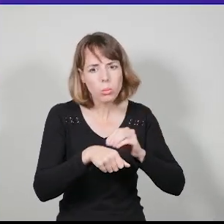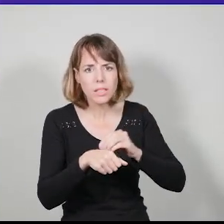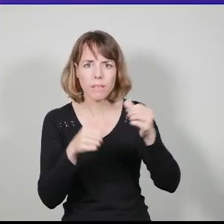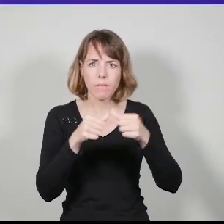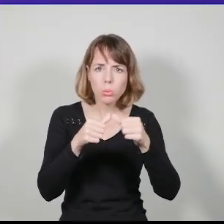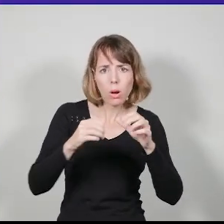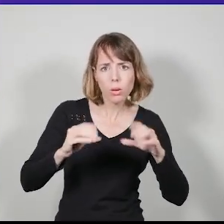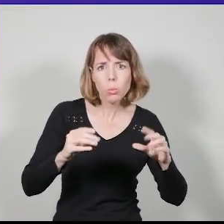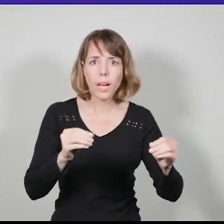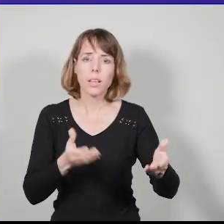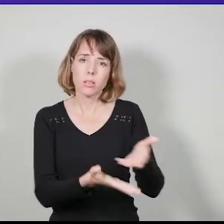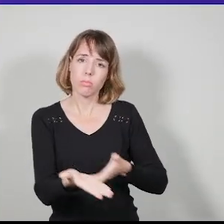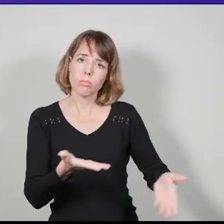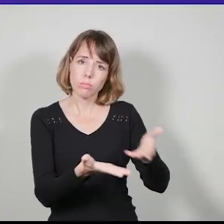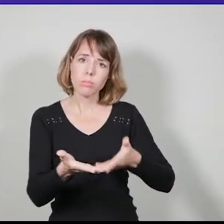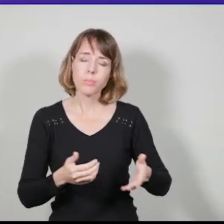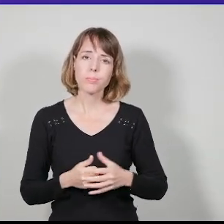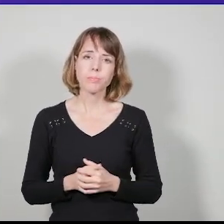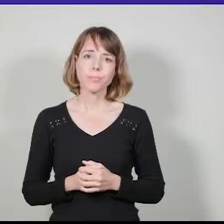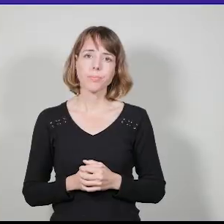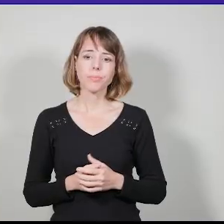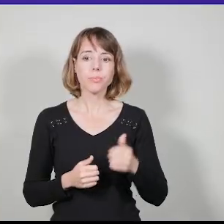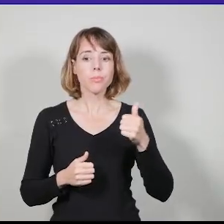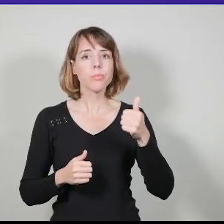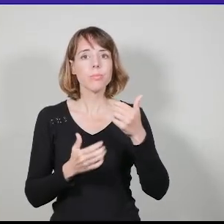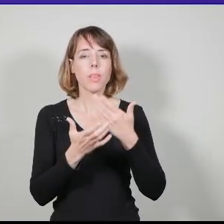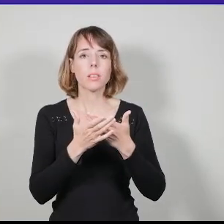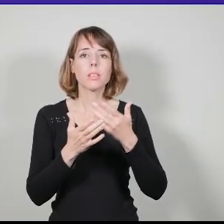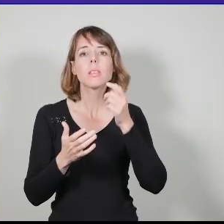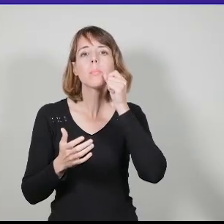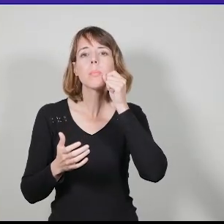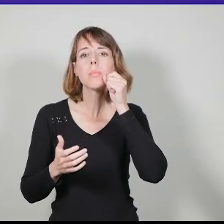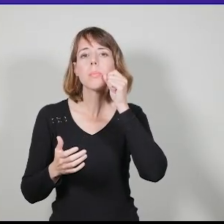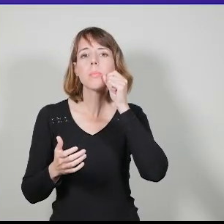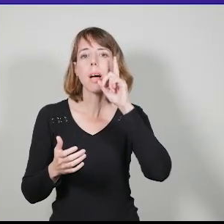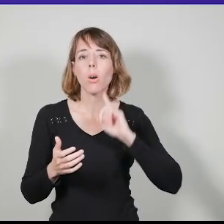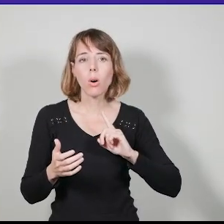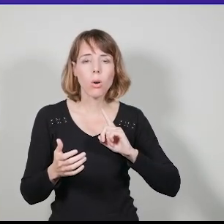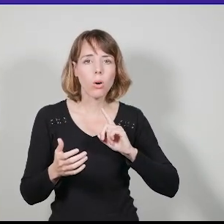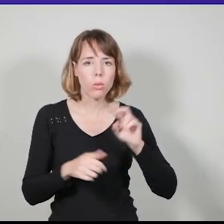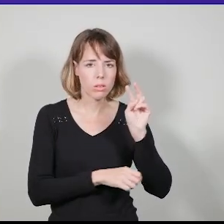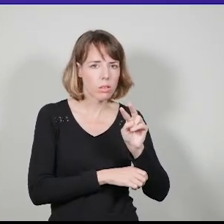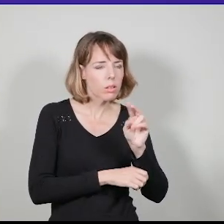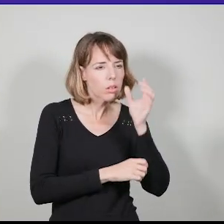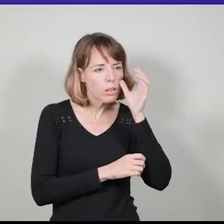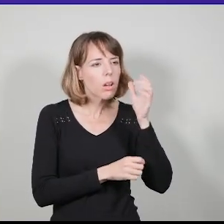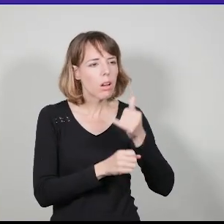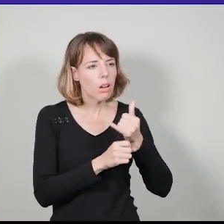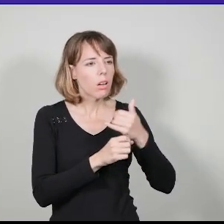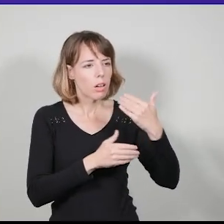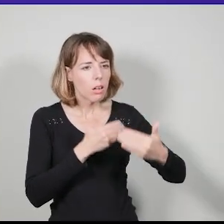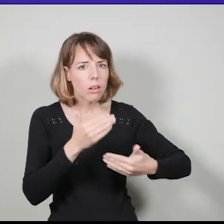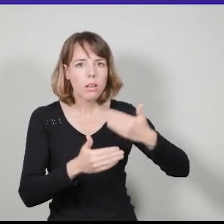rencontrant les parents qu'ils ont quelque part appris des difficultés que rencontraient les parents, donc ils se sont